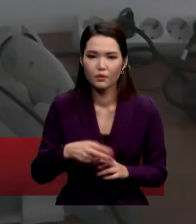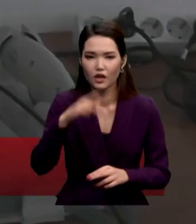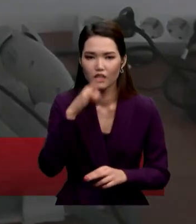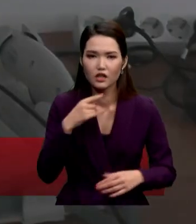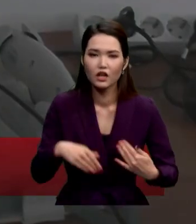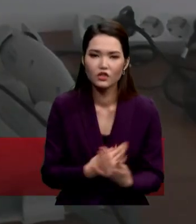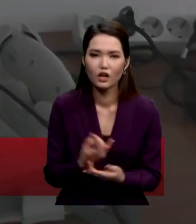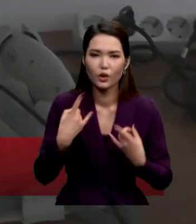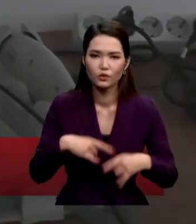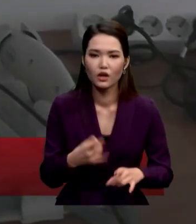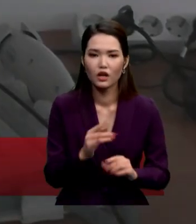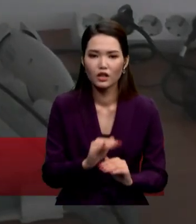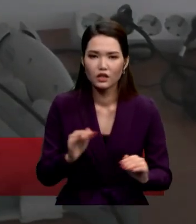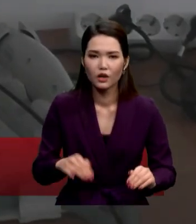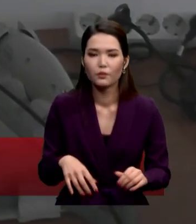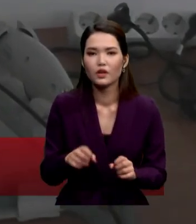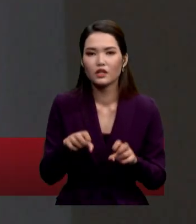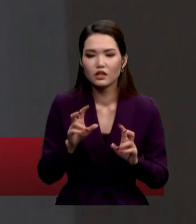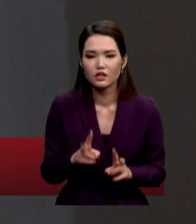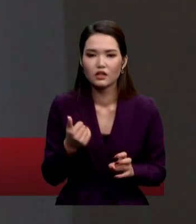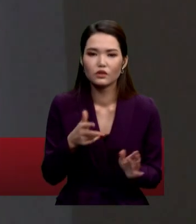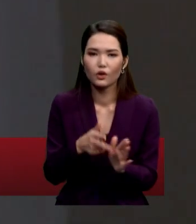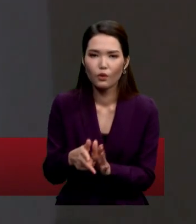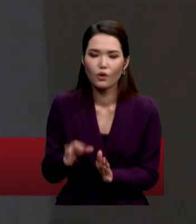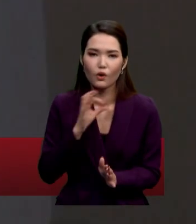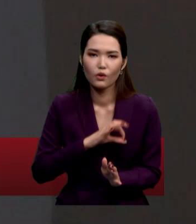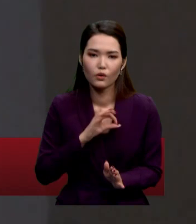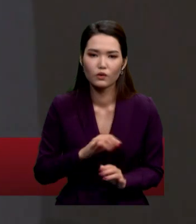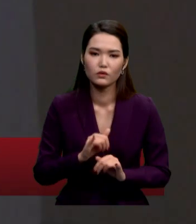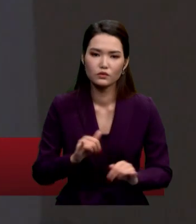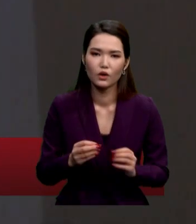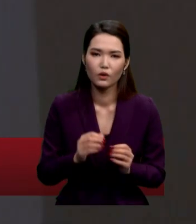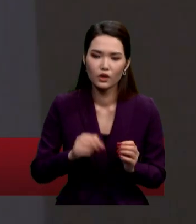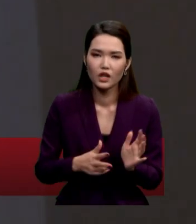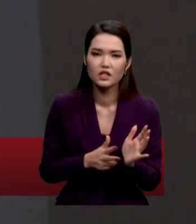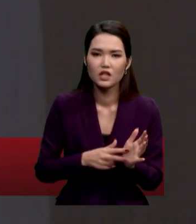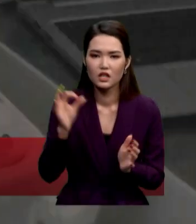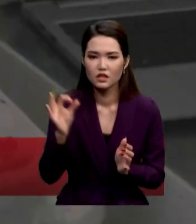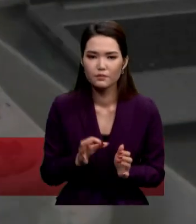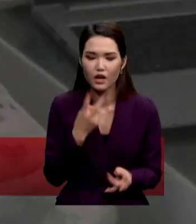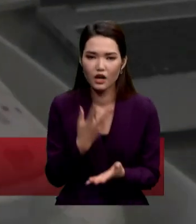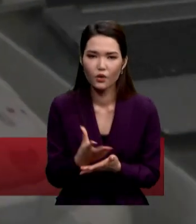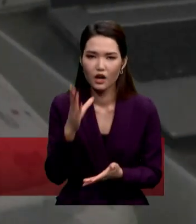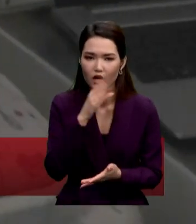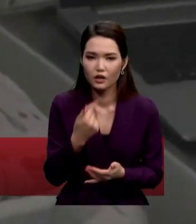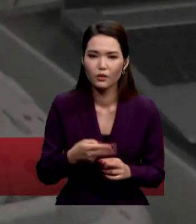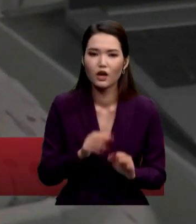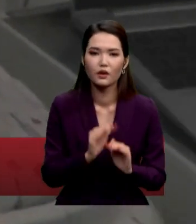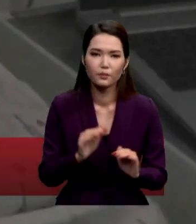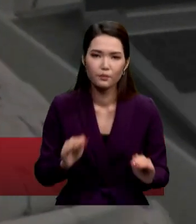туған нәрестелерді офтальмологиялық скринингпен қамтуды 11,8%-ға ұлғайтуға. Шала туған